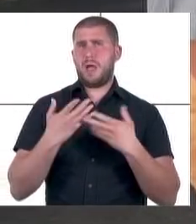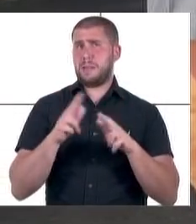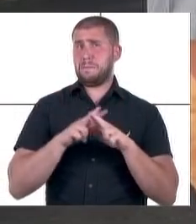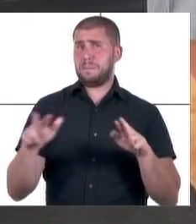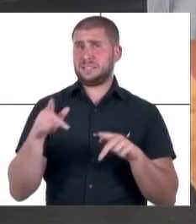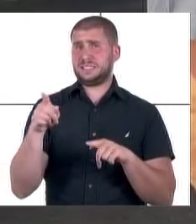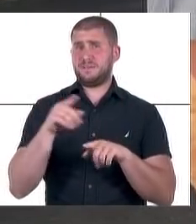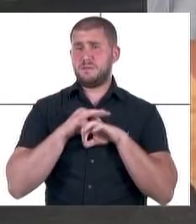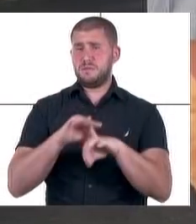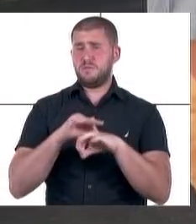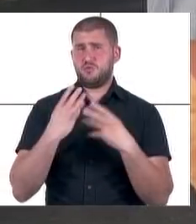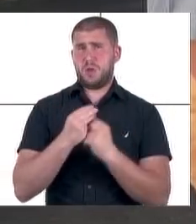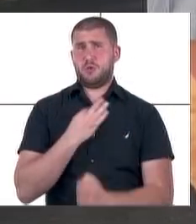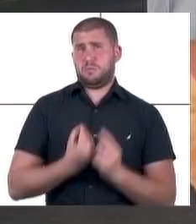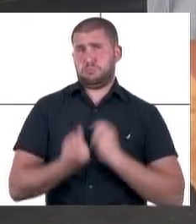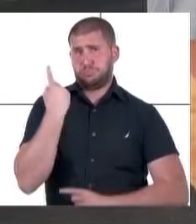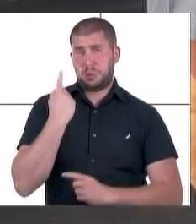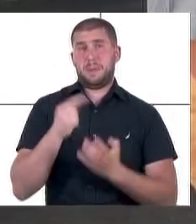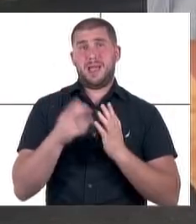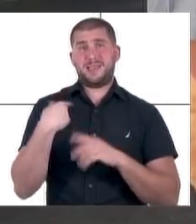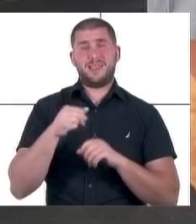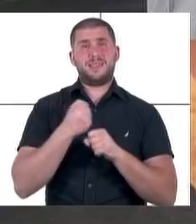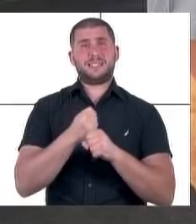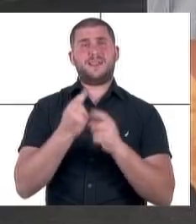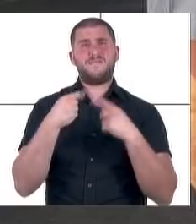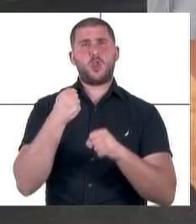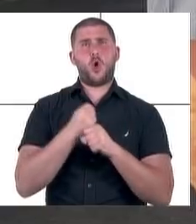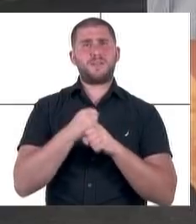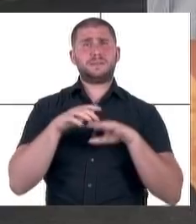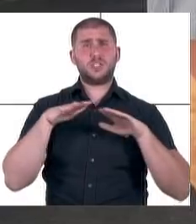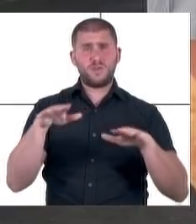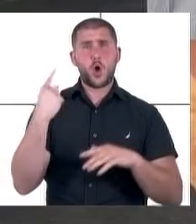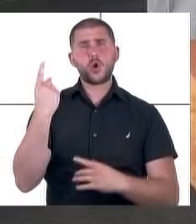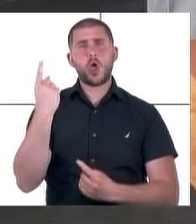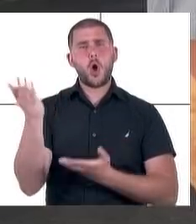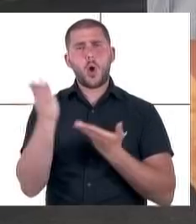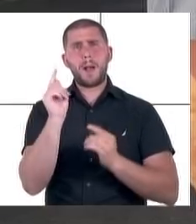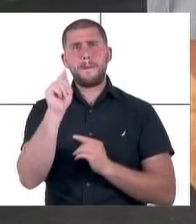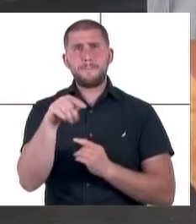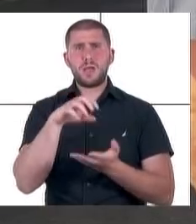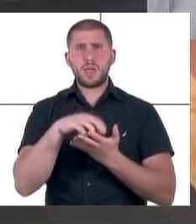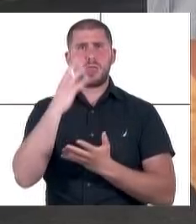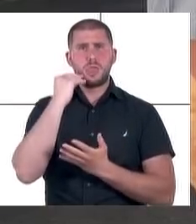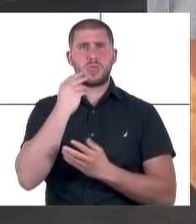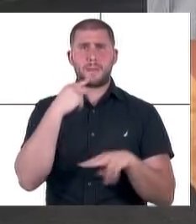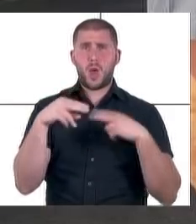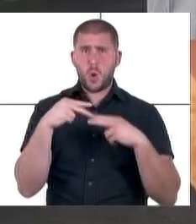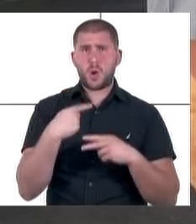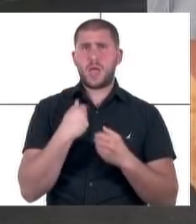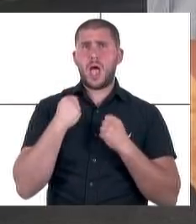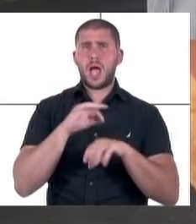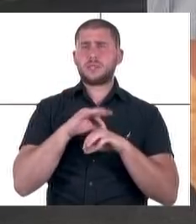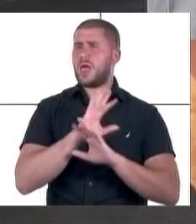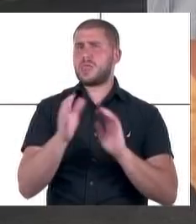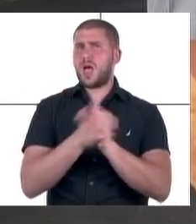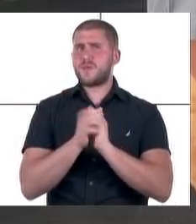בעולם הזה שמסיעים את משפחתי. מאחר שהייתי נציג ועד עובדים של השדה, כל אורח שהגיע והוזמן לתחנה שלי נהנה מארוחות. אין הסעות לאף חבר